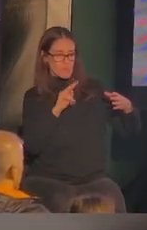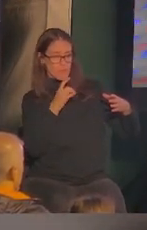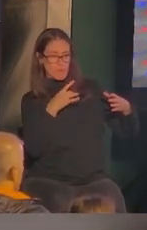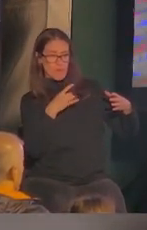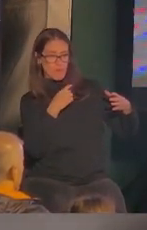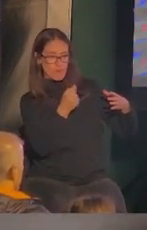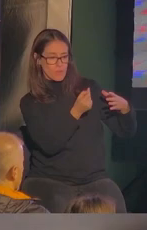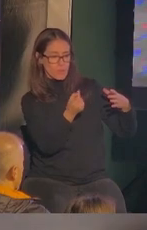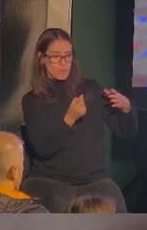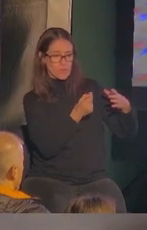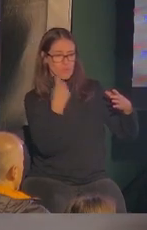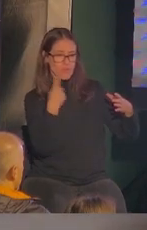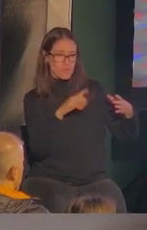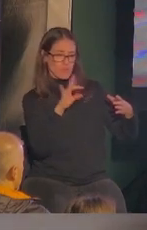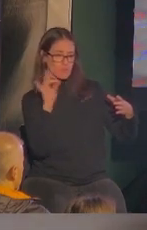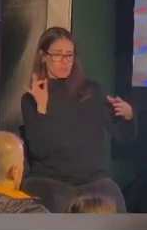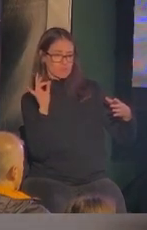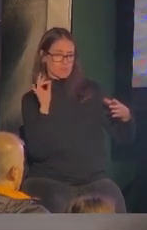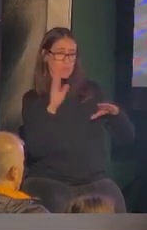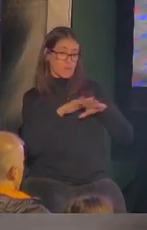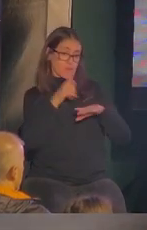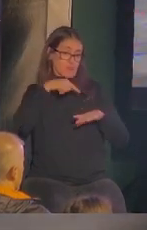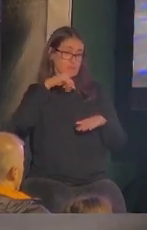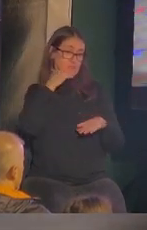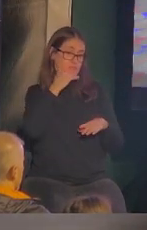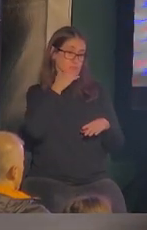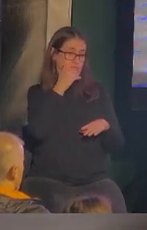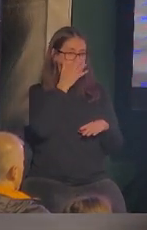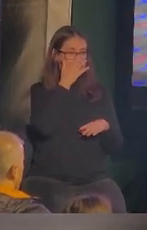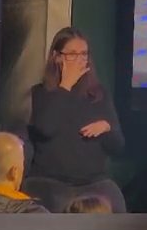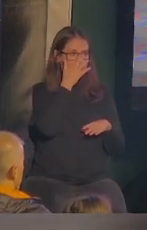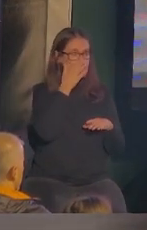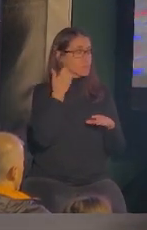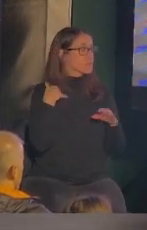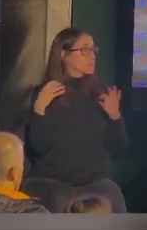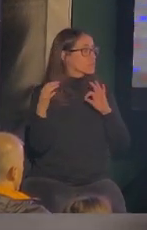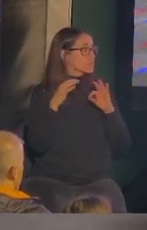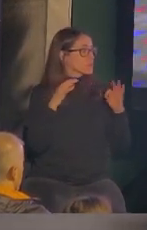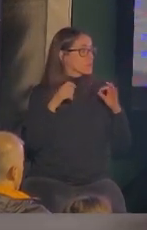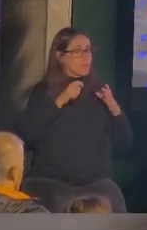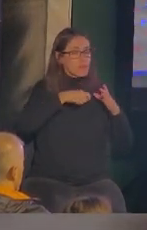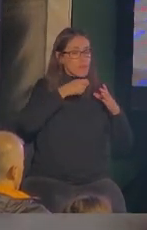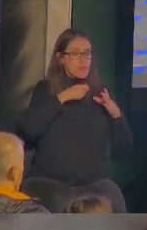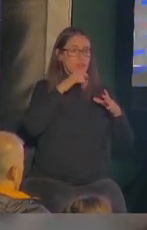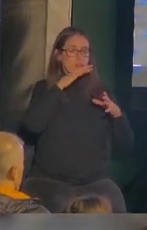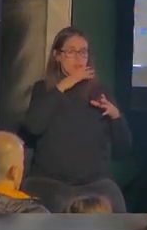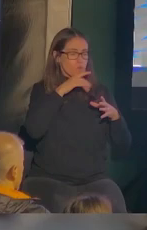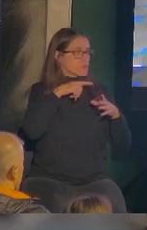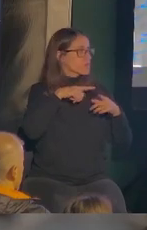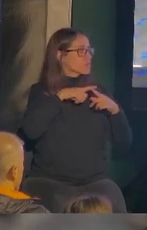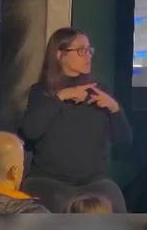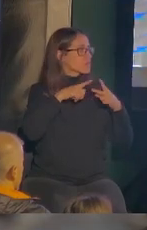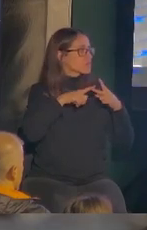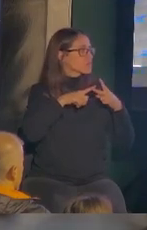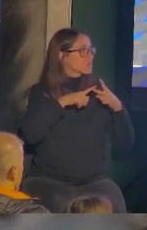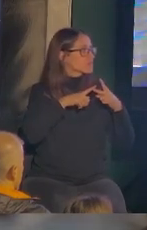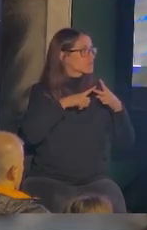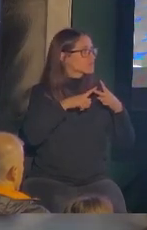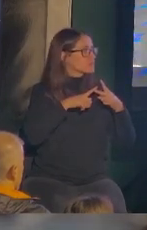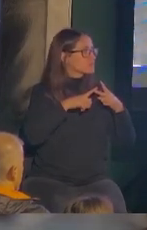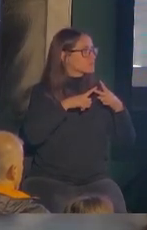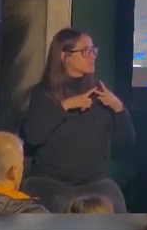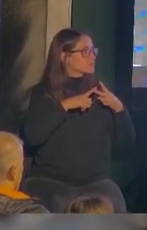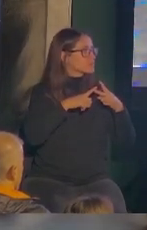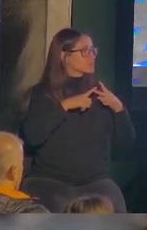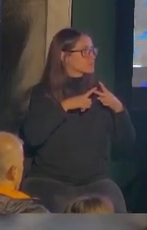compte. D'acord, doncs ara per aquest cantó que hem ficat ja la clara, l'aigua, també hi afegirem